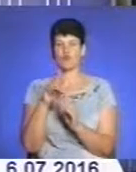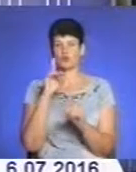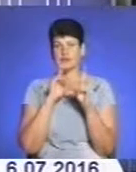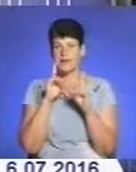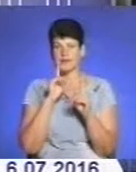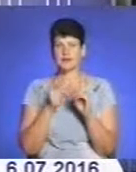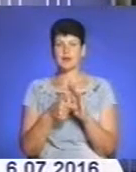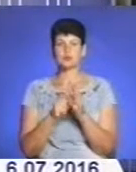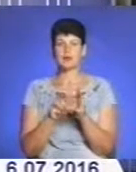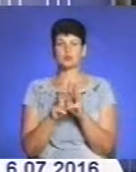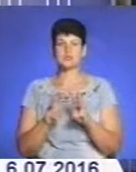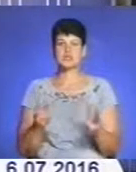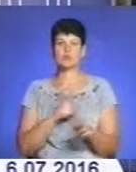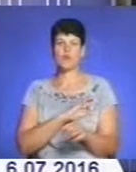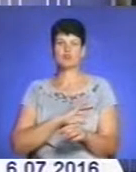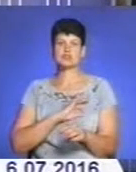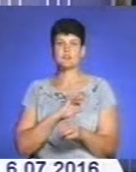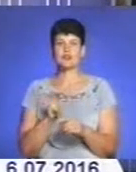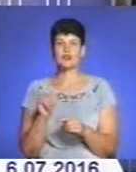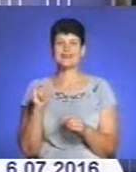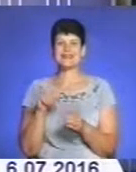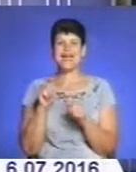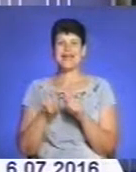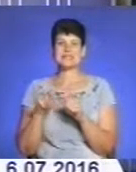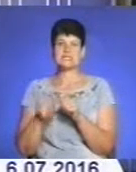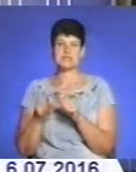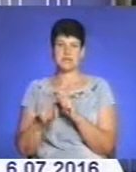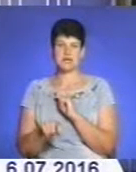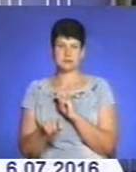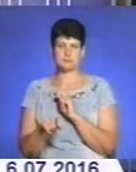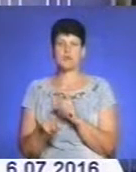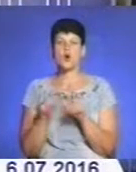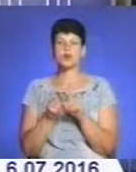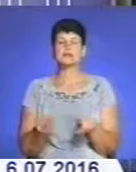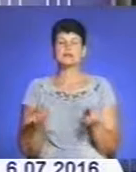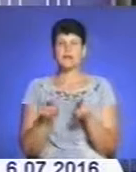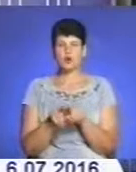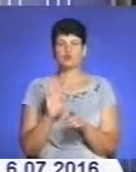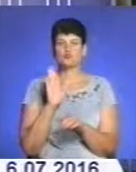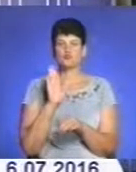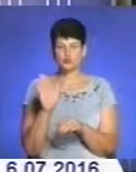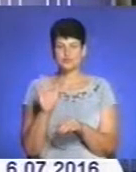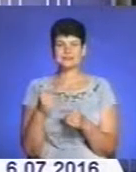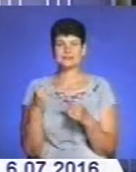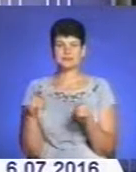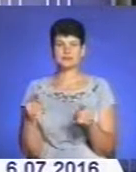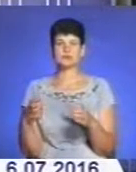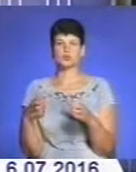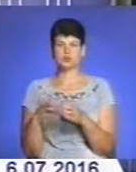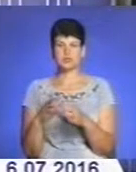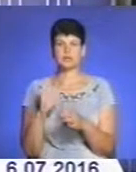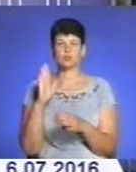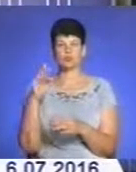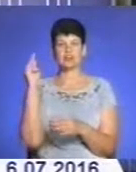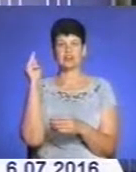міністрів, профспілок і експерти. Аналогічно буде сформуватися і наступна група, яка буде вивчати